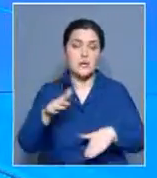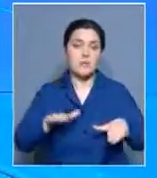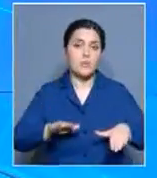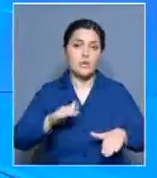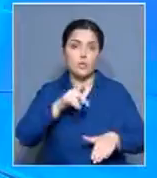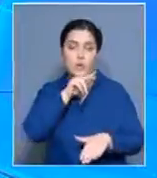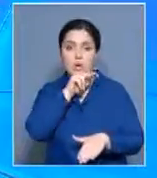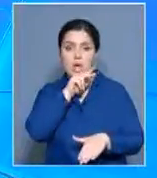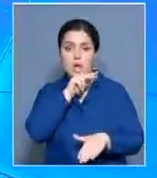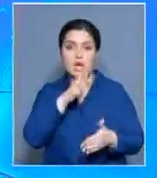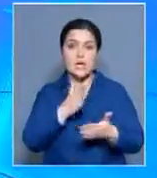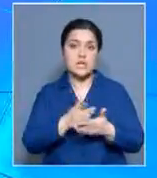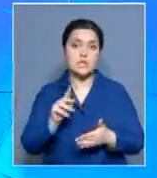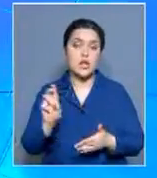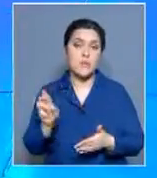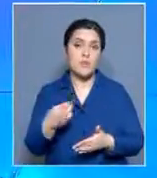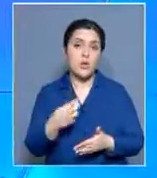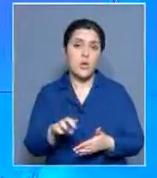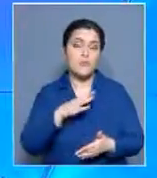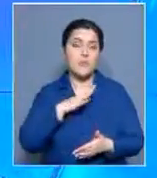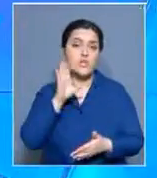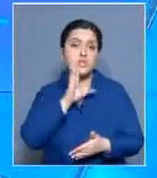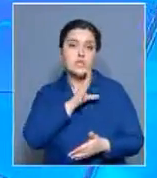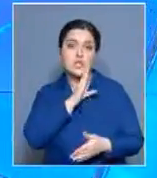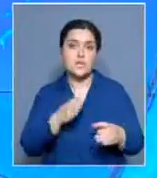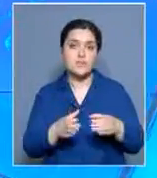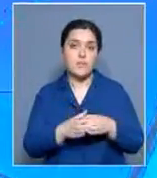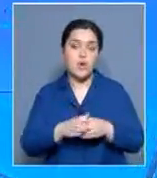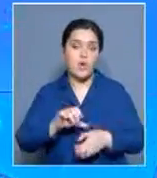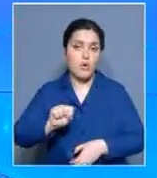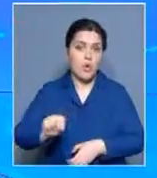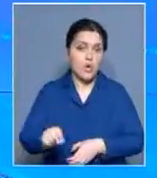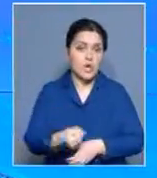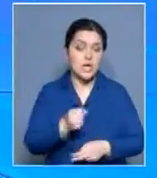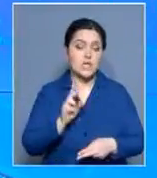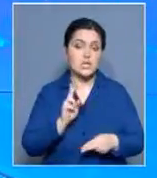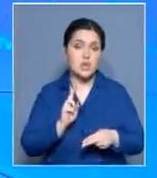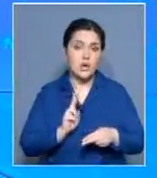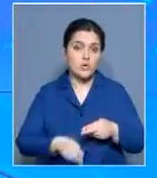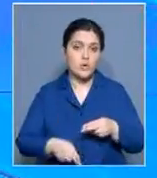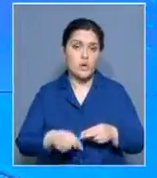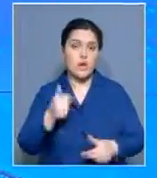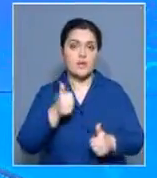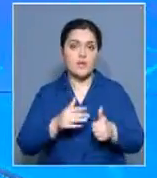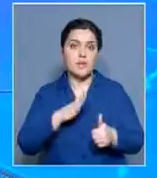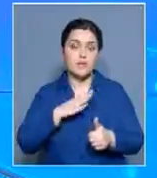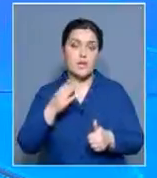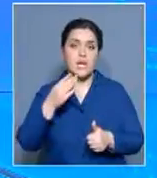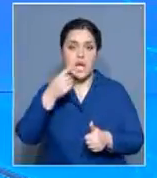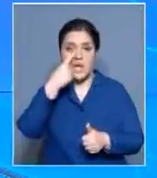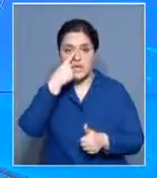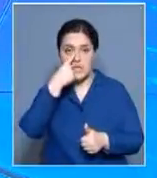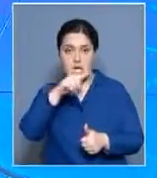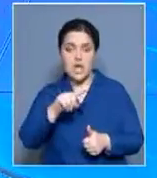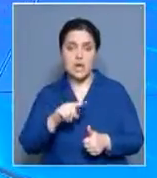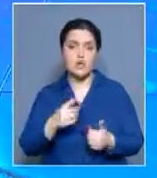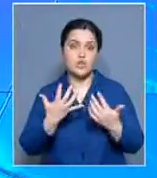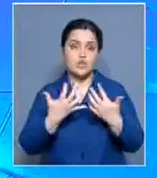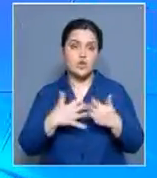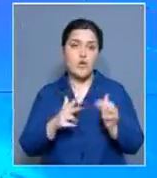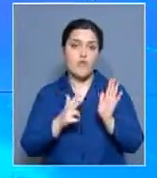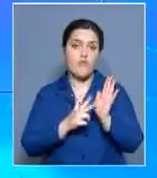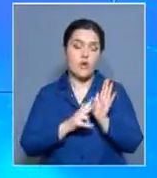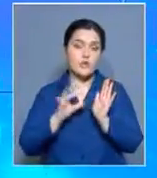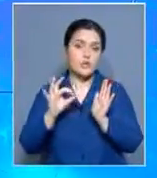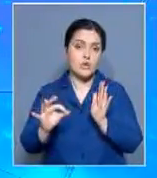Корея. Ранее бронзу нашей сборной принесла женская сборная по хоккею. Свой заключительный матч команда провела против Таиланда со счетом 8-0. Таким